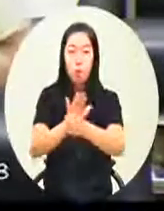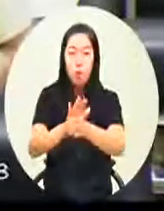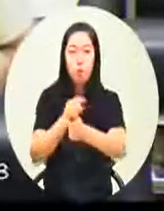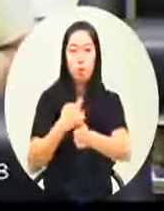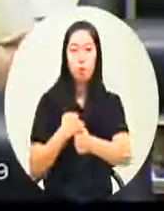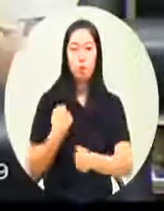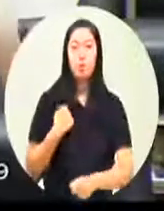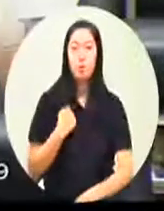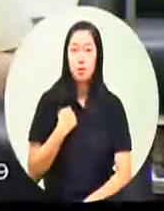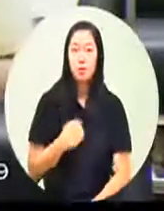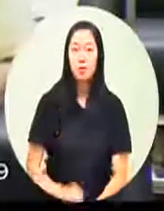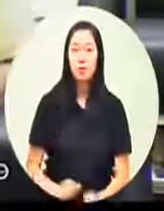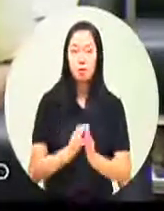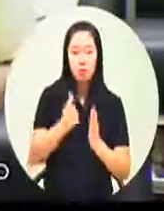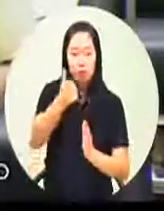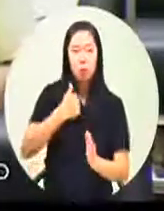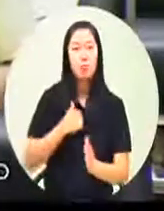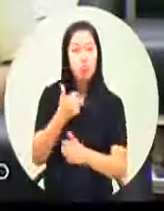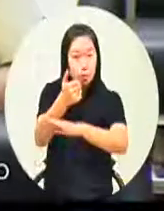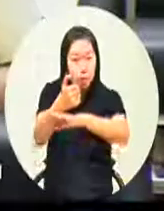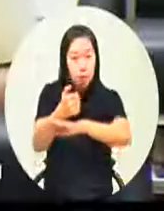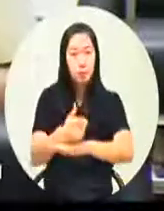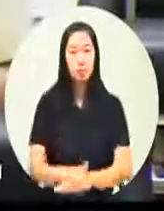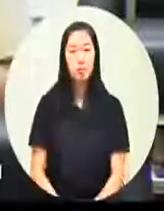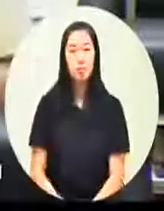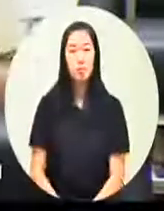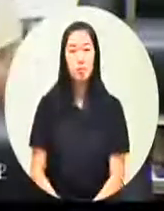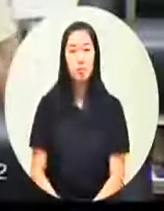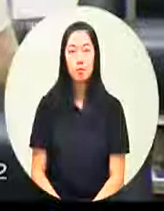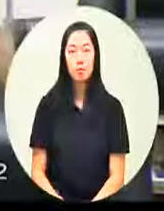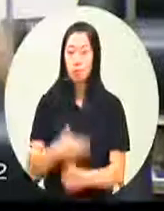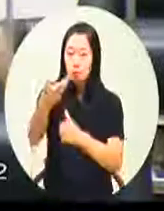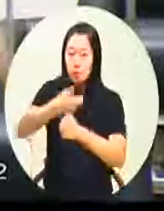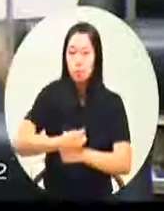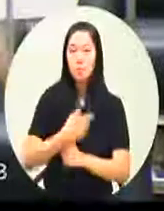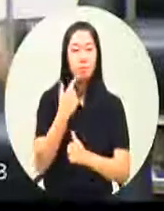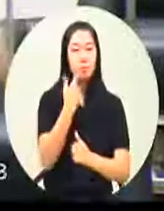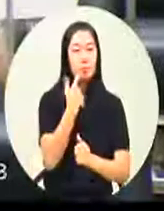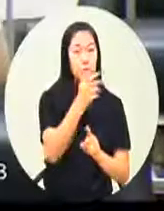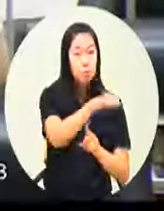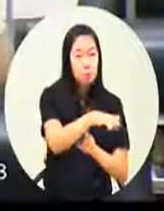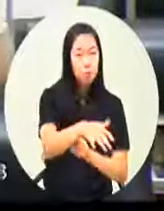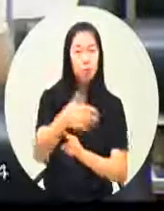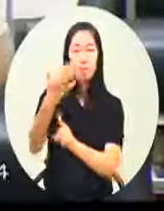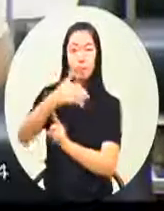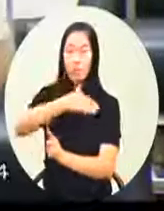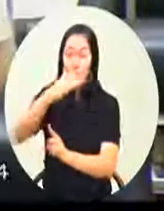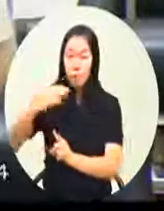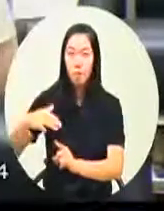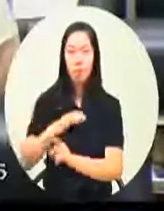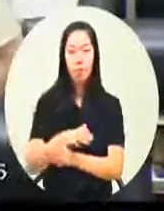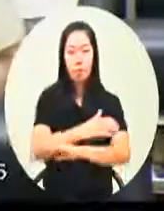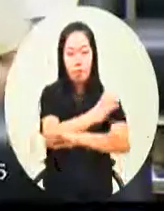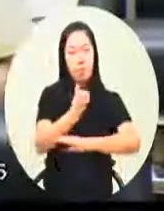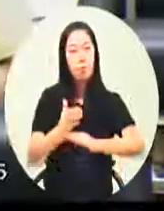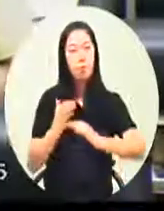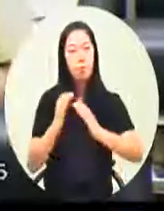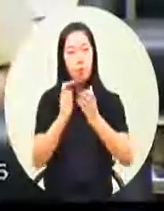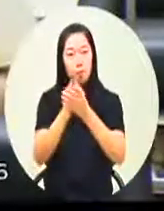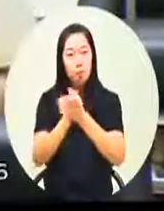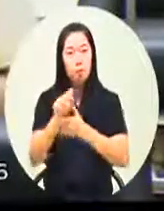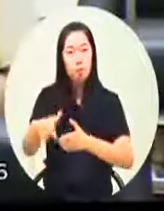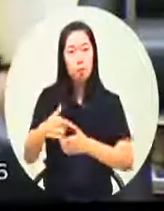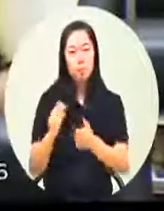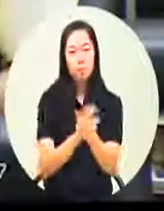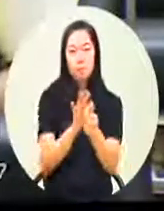知道局长这个我要感谢你。好，给我们美浓地区、奇美地区的乡亲呢很大的帮助。但